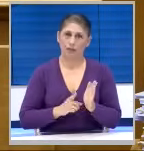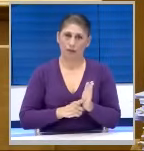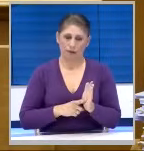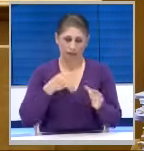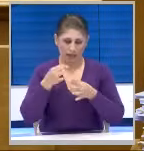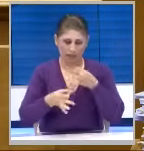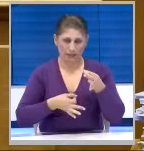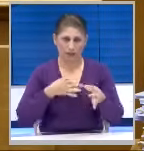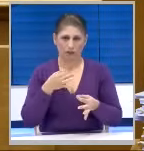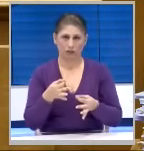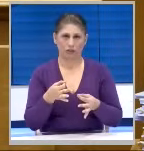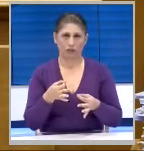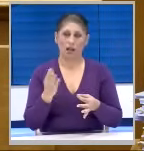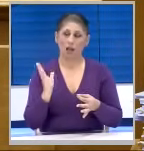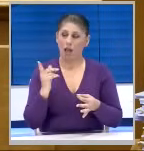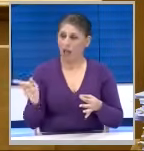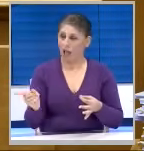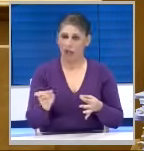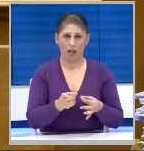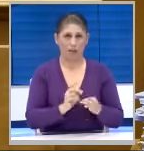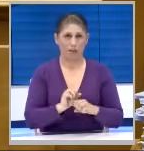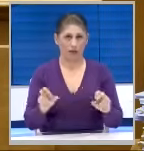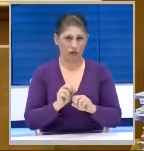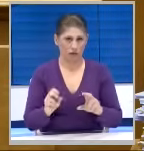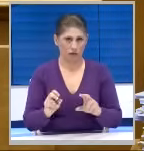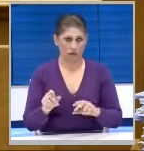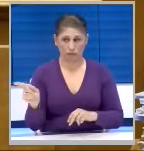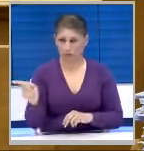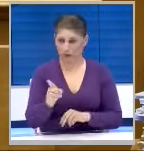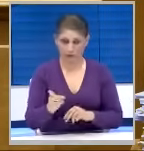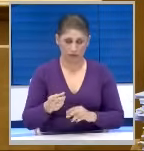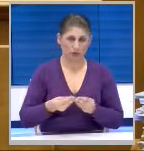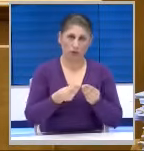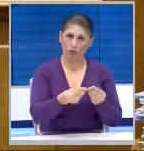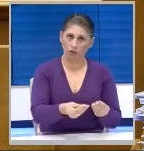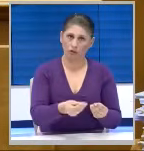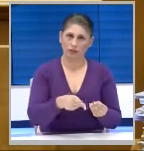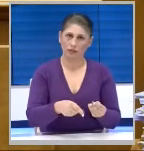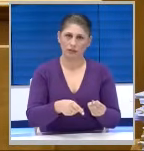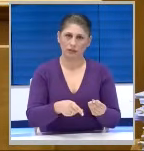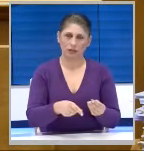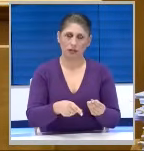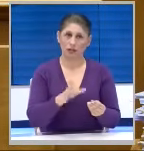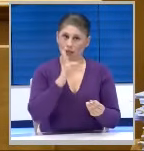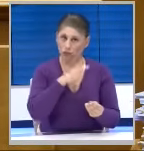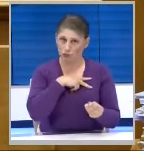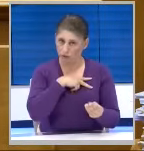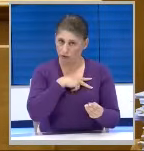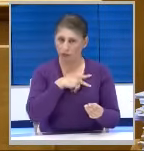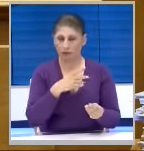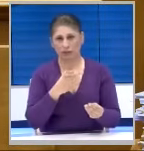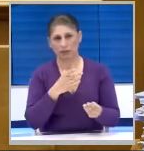εξηγήσετε είναι αν αυτές οι πληροφορίες που εσείς δώσατε είναι ανακριβείς ή